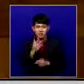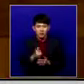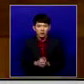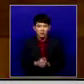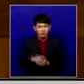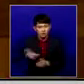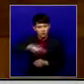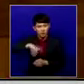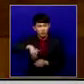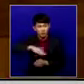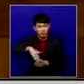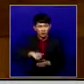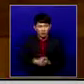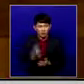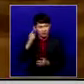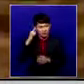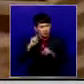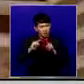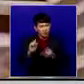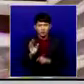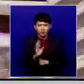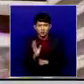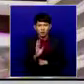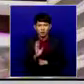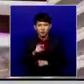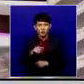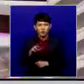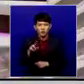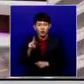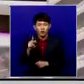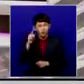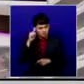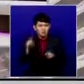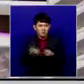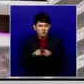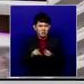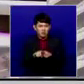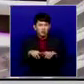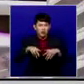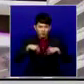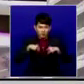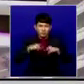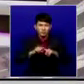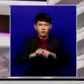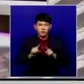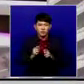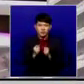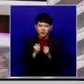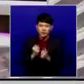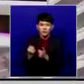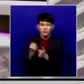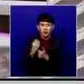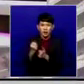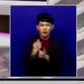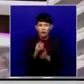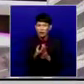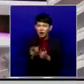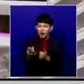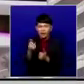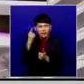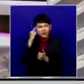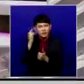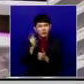านทั้งหลายเนี่ยจะไม่เห็นด้วยกับพรก.เพียงแต่ว่าจะพยายามแนะนําในบางสิ่งบางอย่างที่คิด